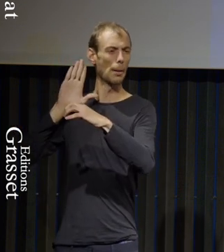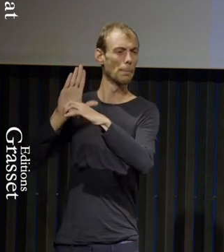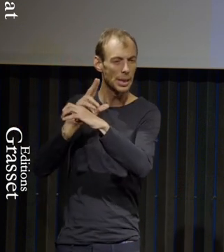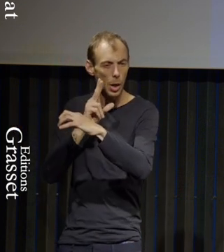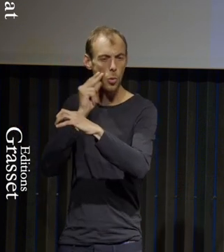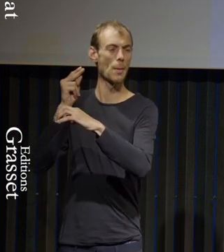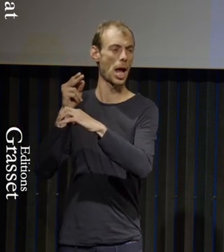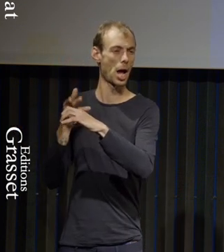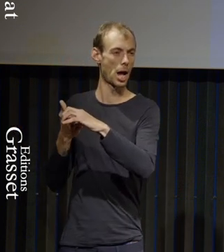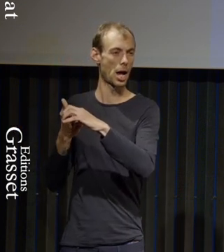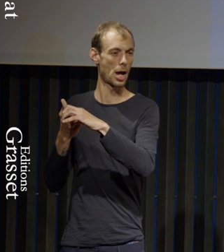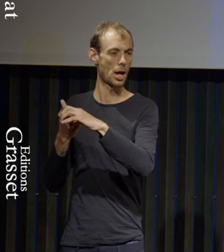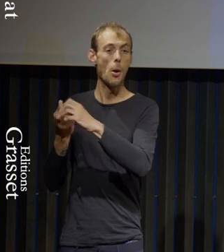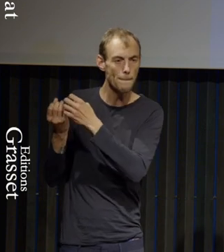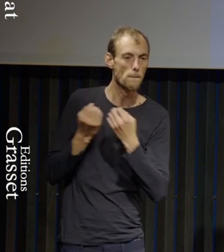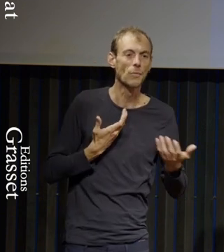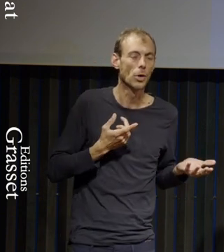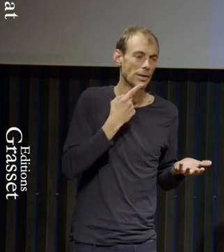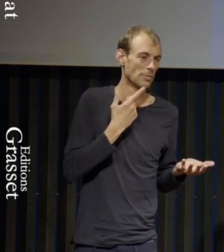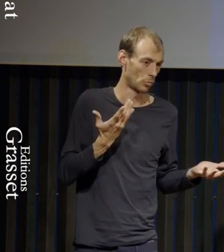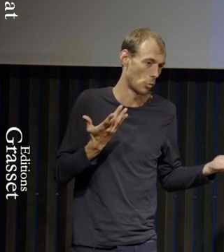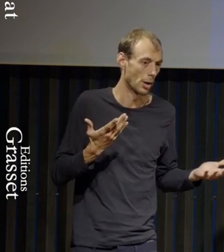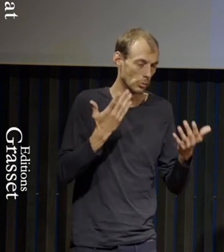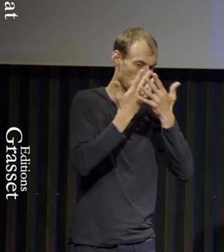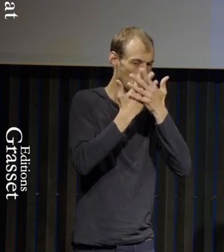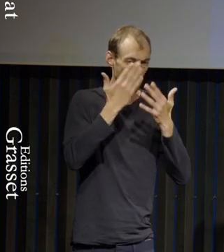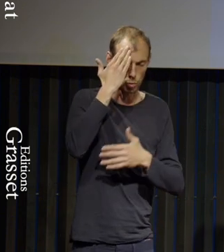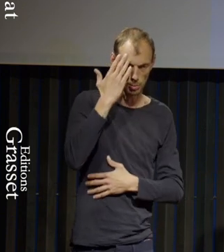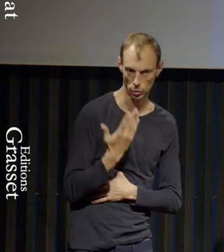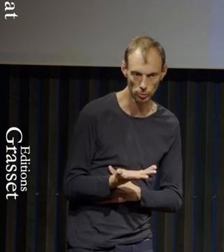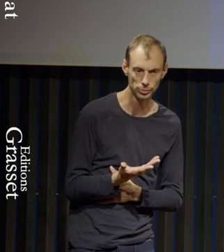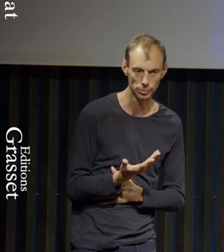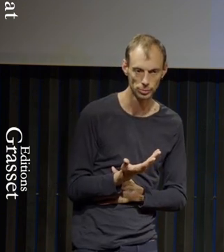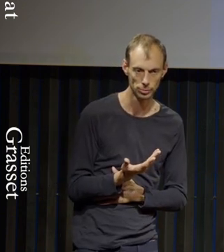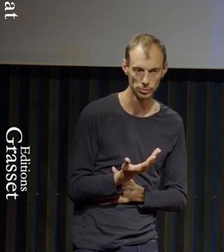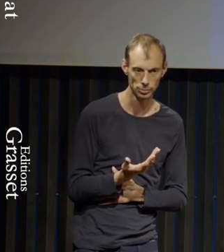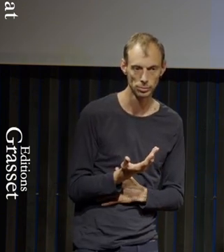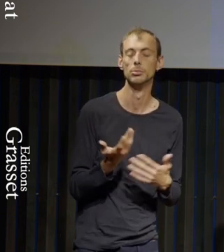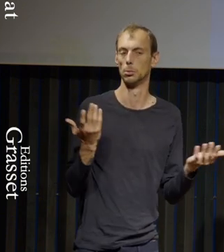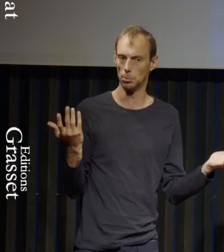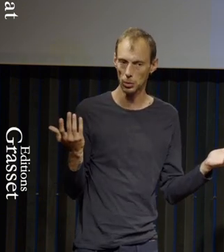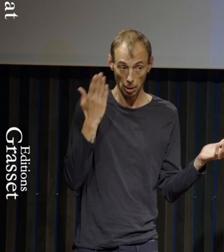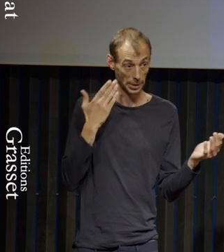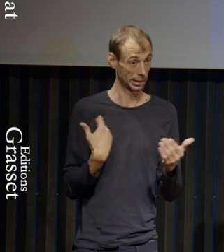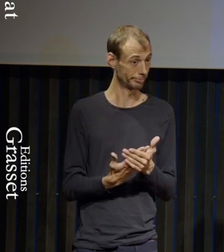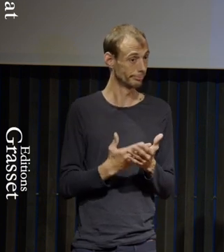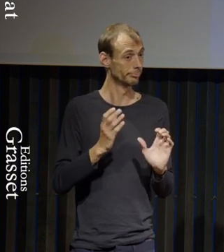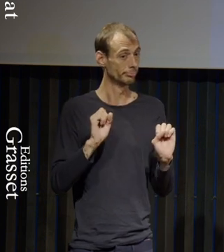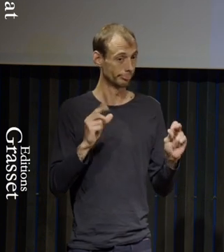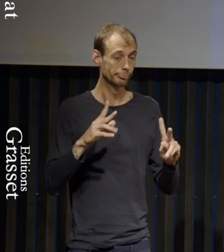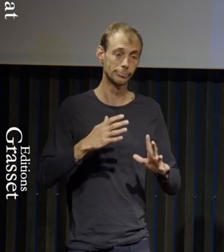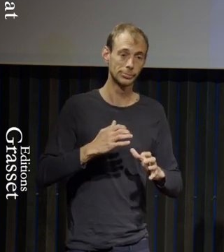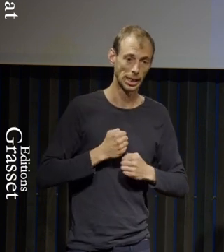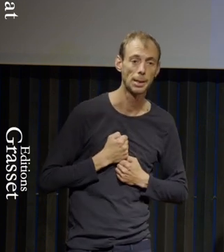la puissance de notre cerveau et de notre capacité de penser, alors on est tenté en effet de se dire que